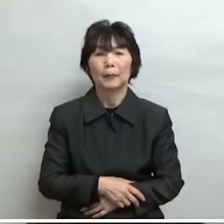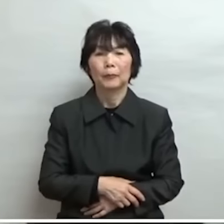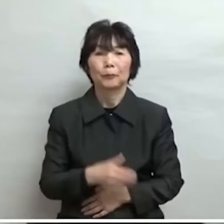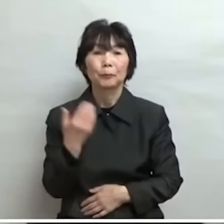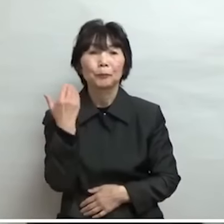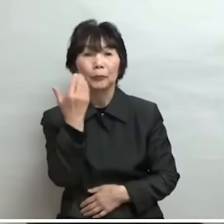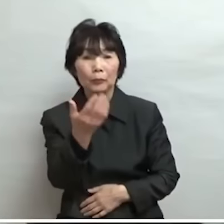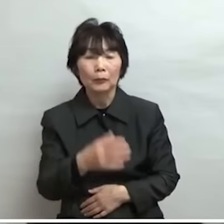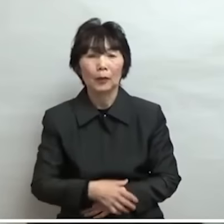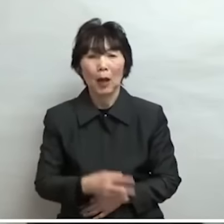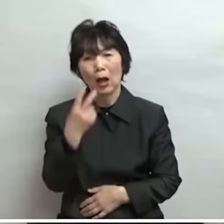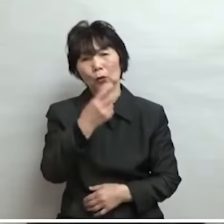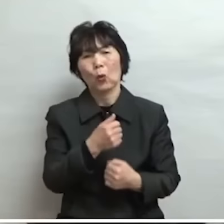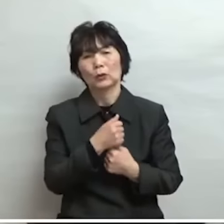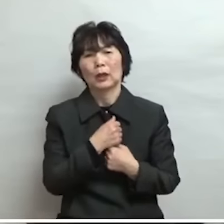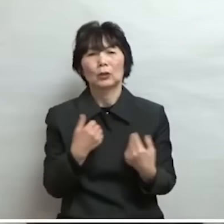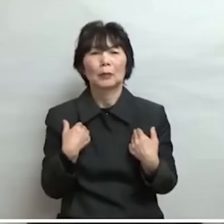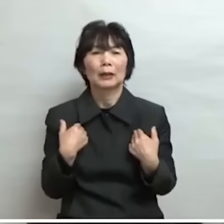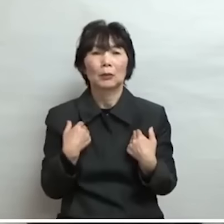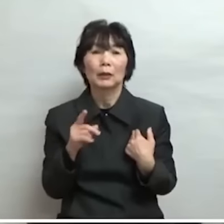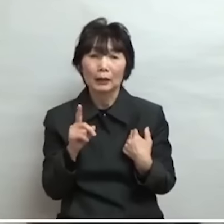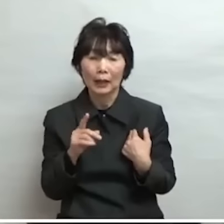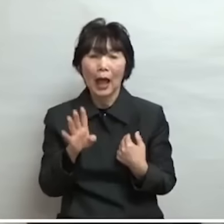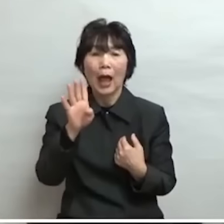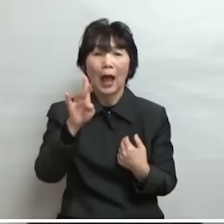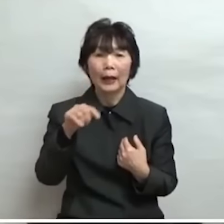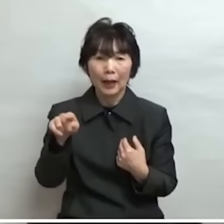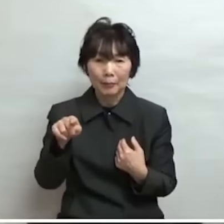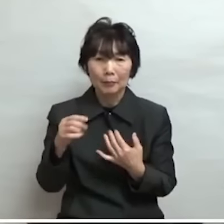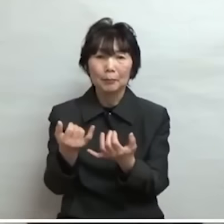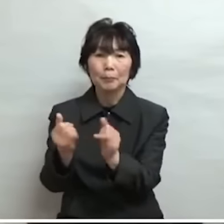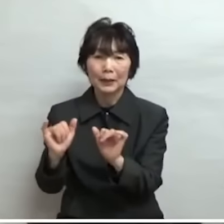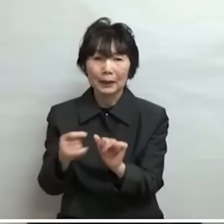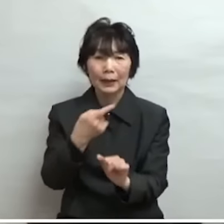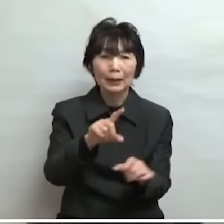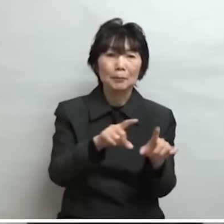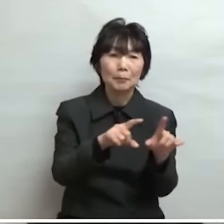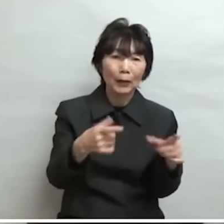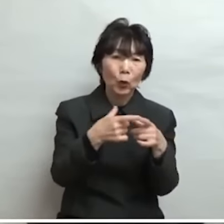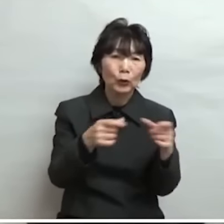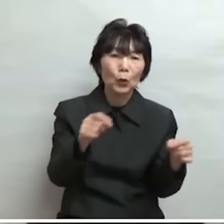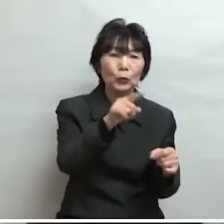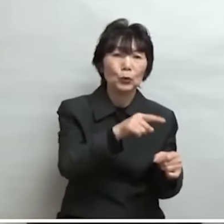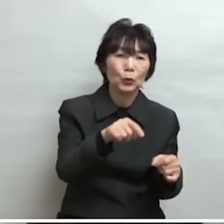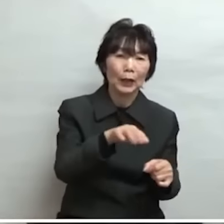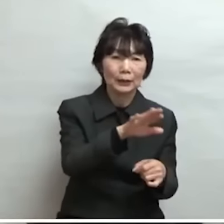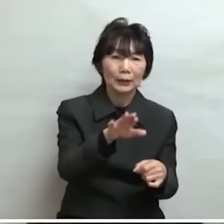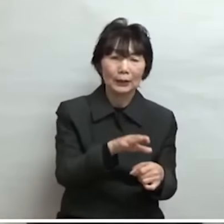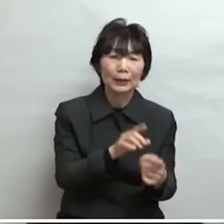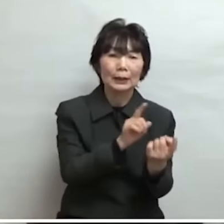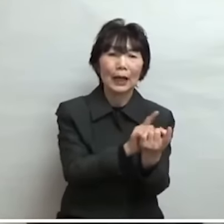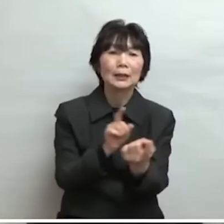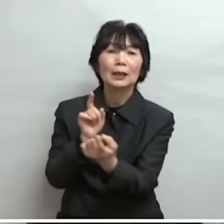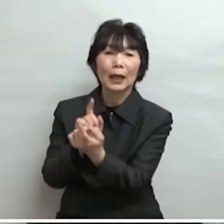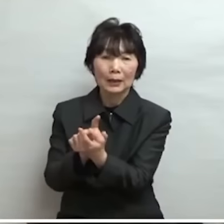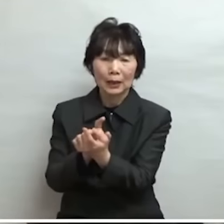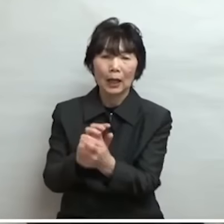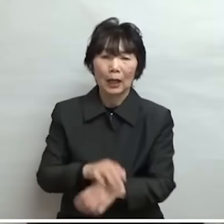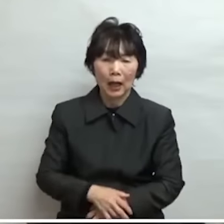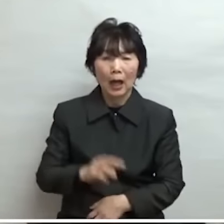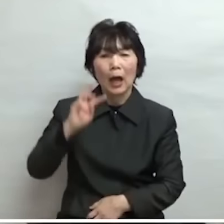に気をつけなきゃいけないのは、県民や一般の日本の人たちに対してですね、非常に間違